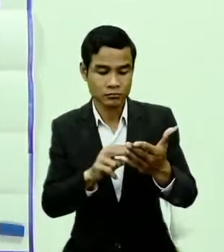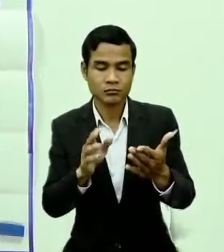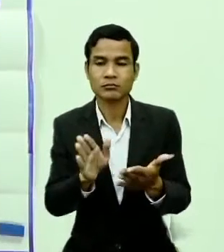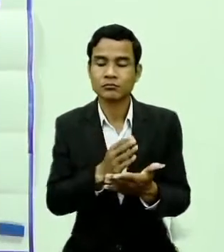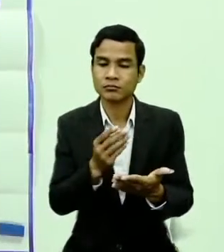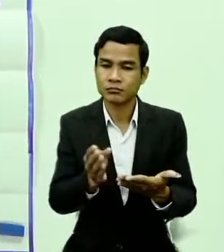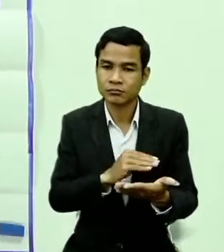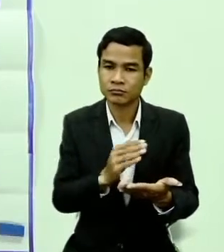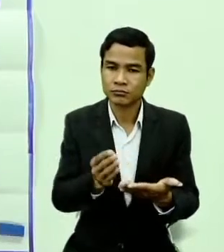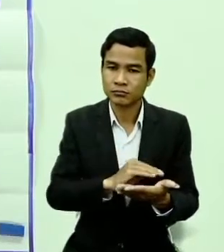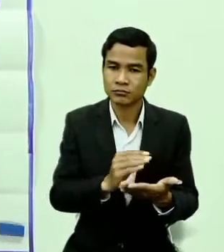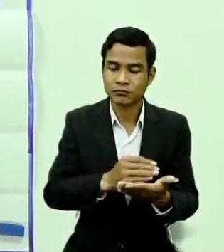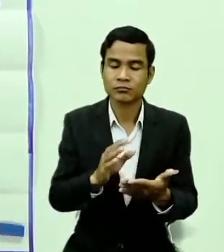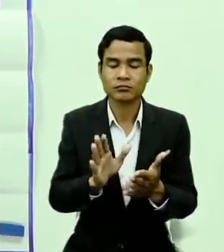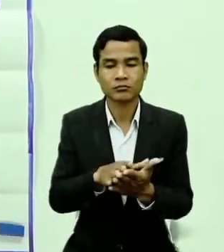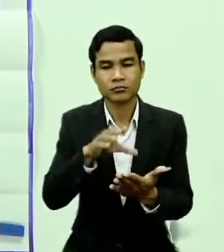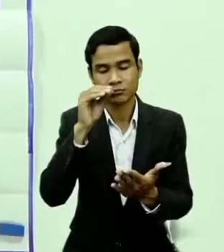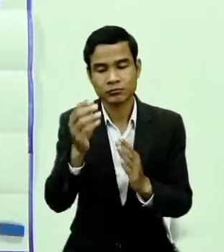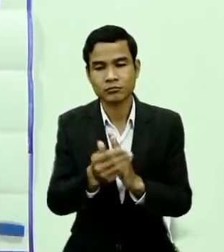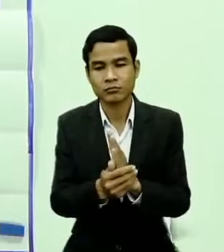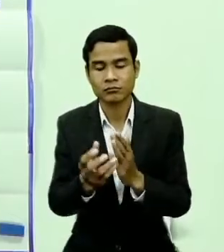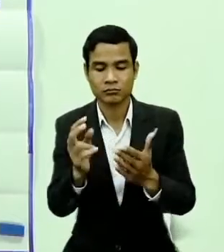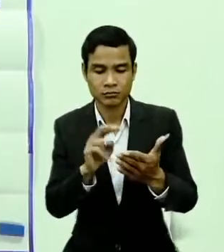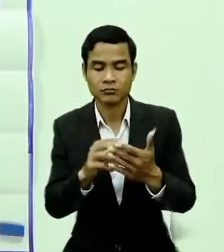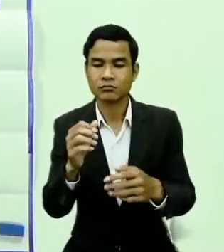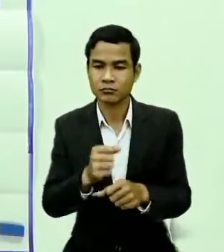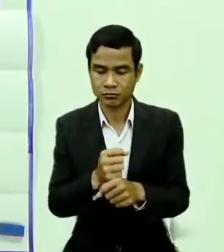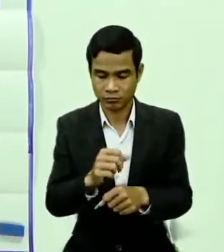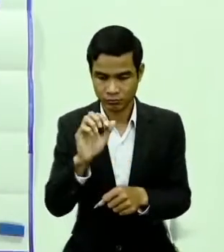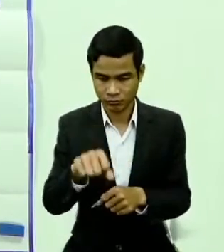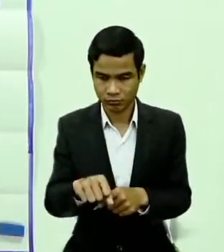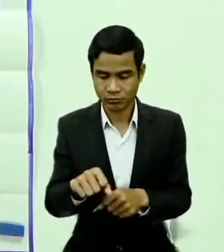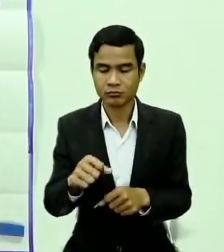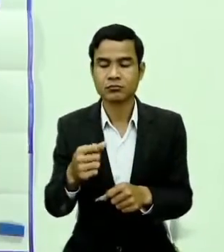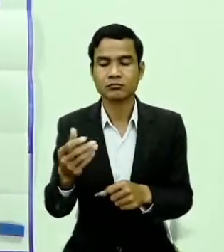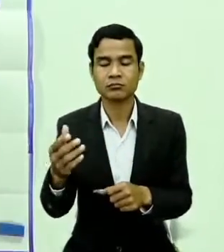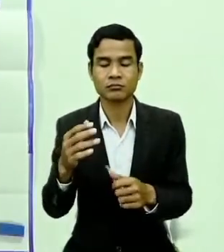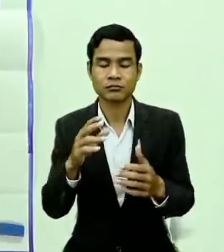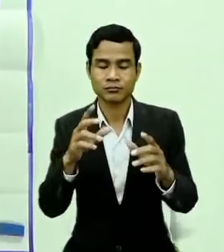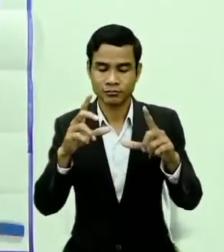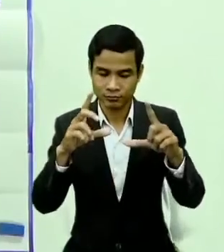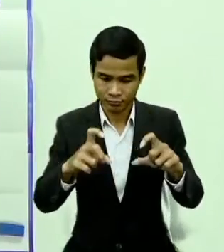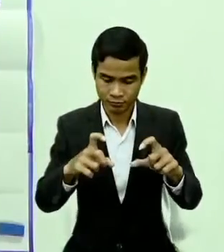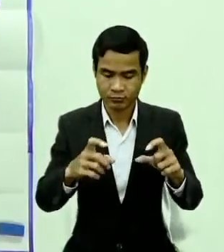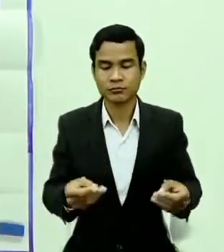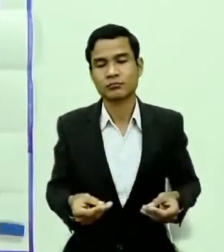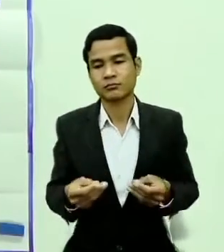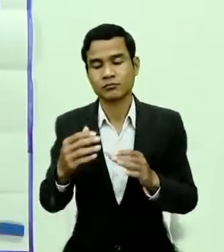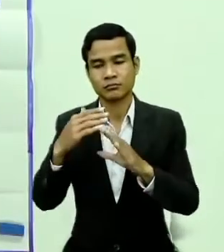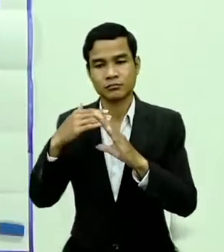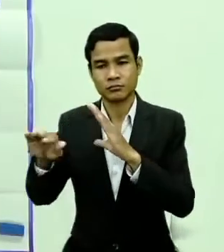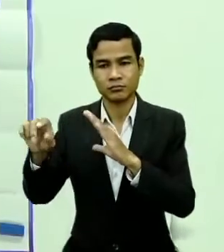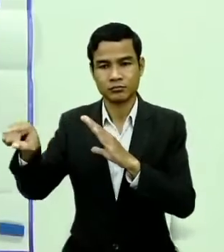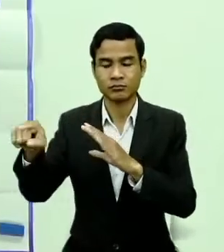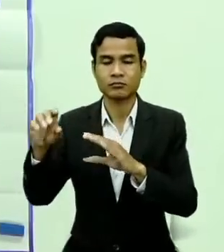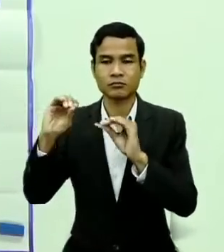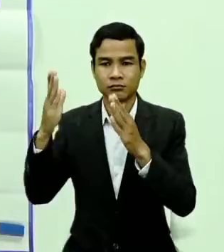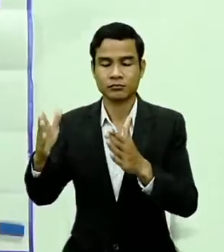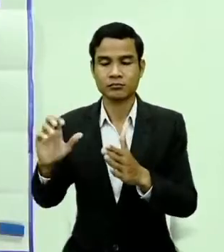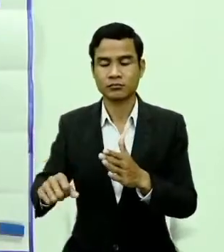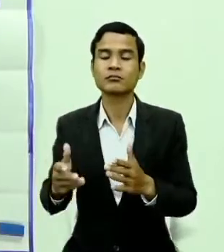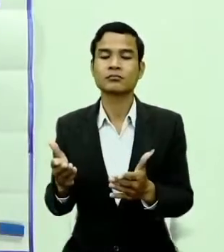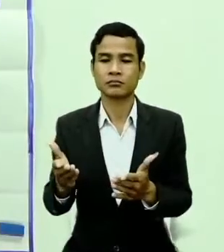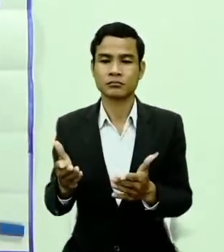rồi bỏ dưỡng hơi sắc xa cô lá hai con thơ một chà hai con ai thọt và chún tới ấy lục rù nhẹ rù bàn đài